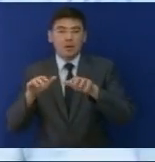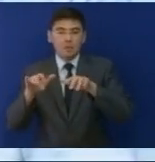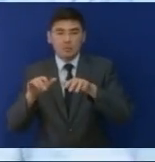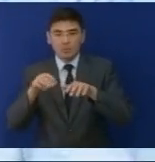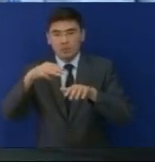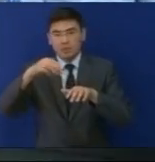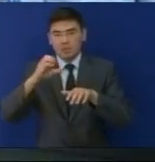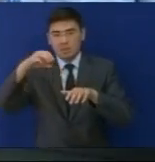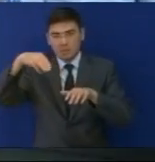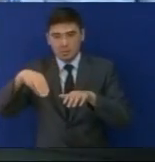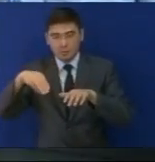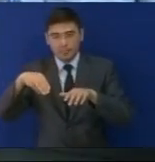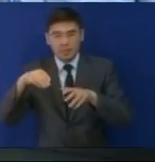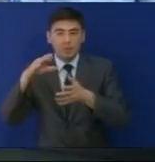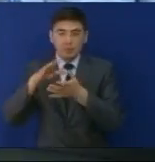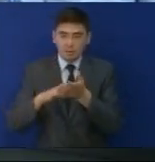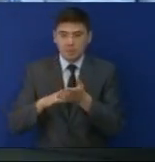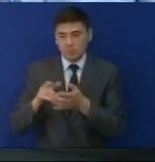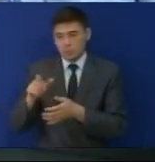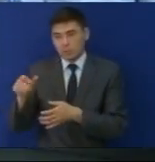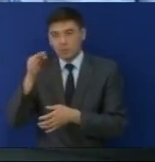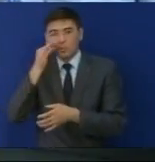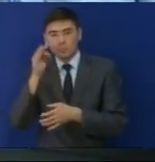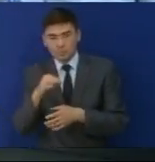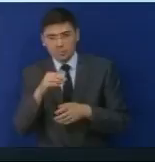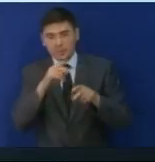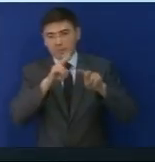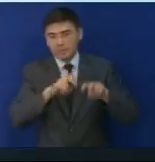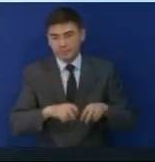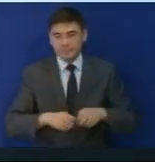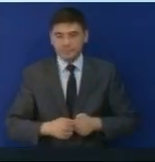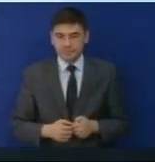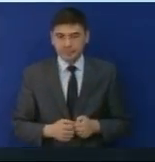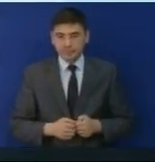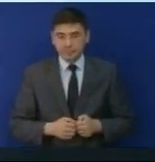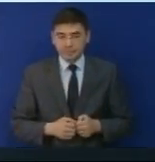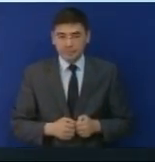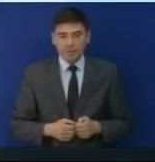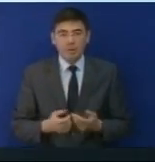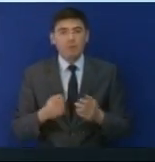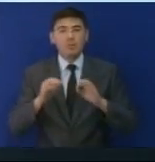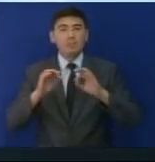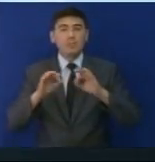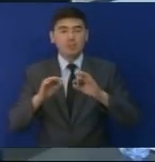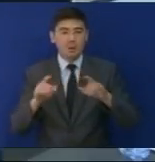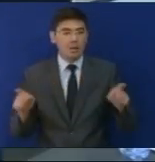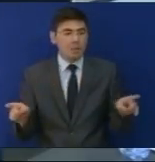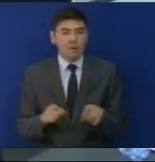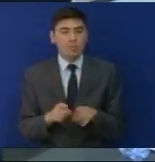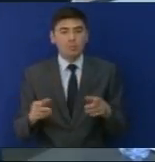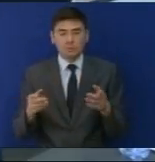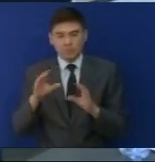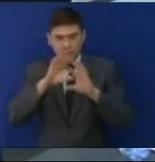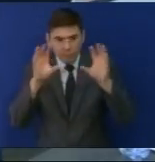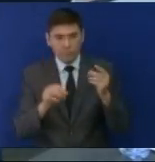будут оценивать квалифицированные эксперты. В завершении встречи ректор медицинского университета Семей подчеркнул, что все данные нововведения направлены на